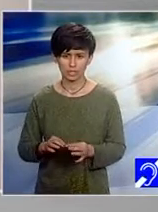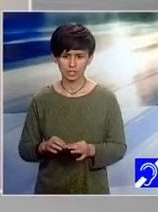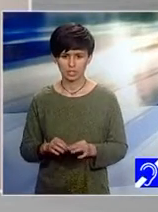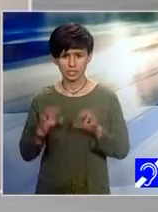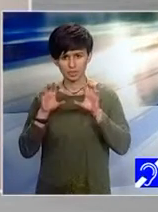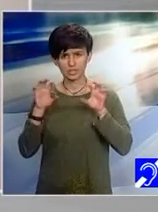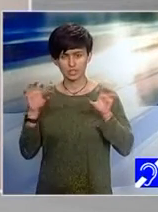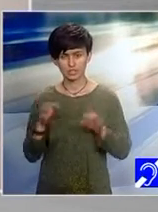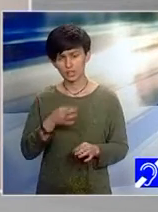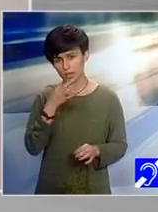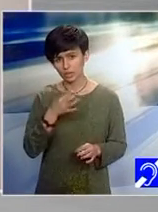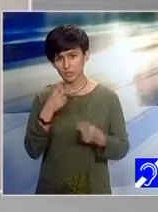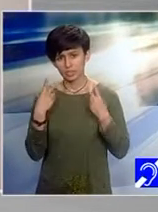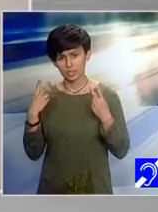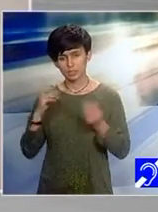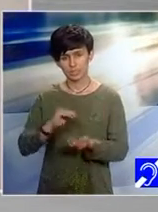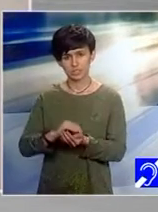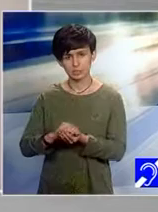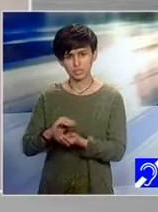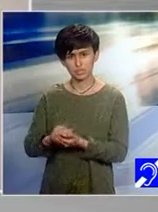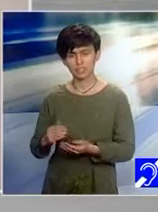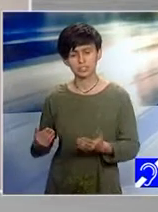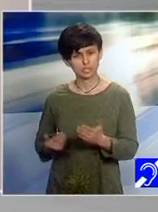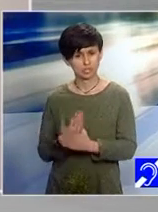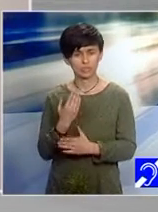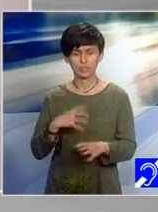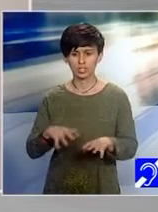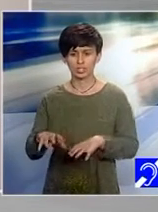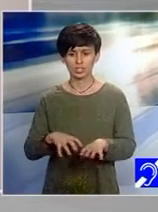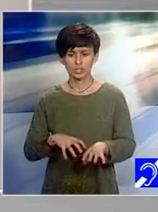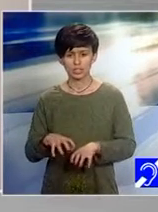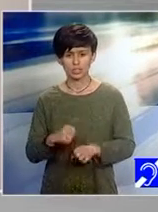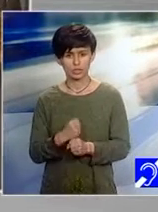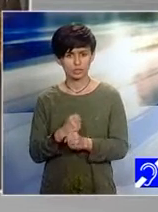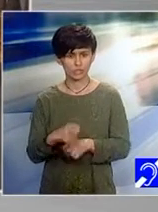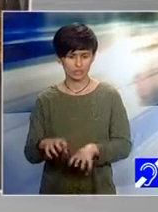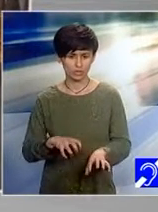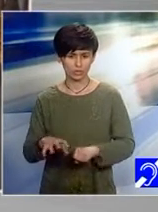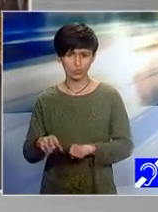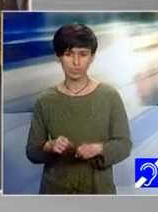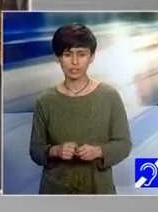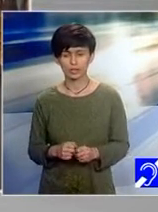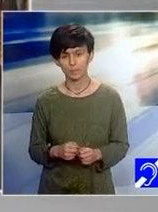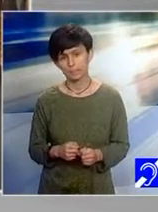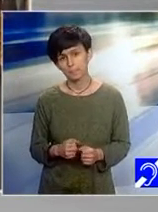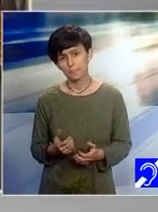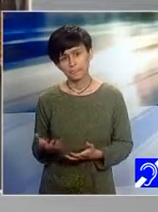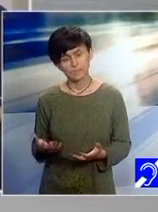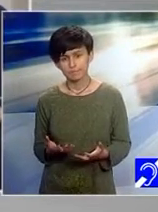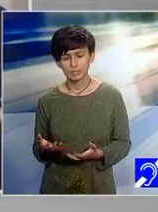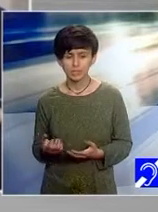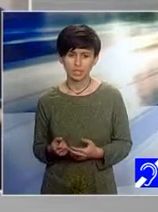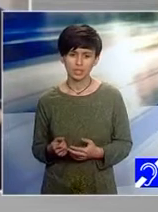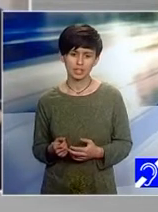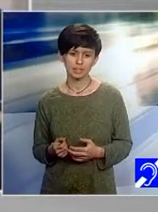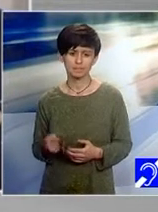subliniat importanța păstrării și revigorării confecționării covoarelor orientale, demers la care au fost dispuși să-și pună